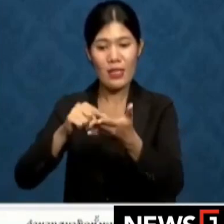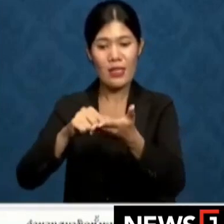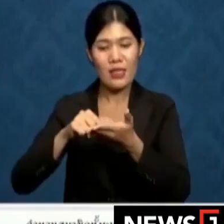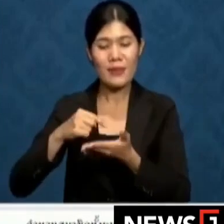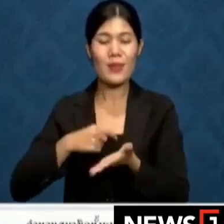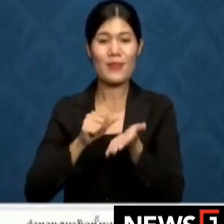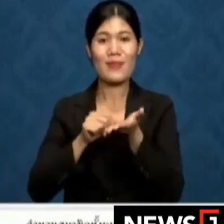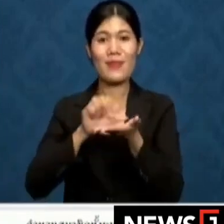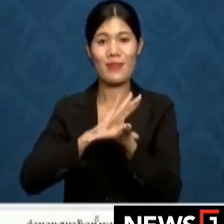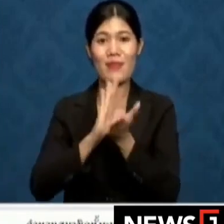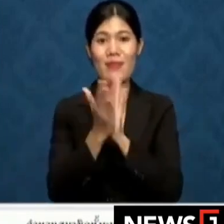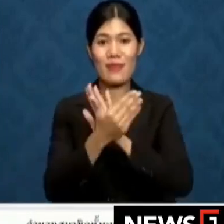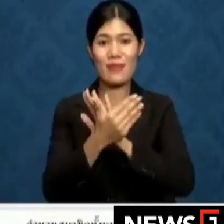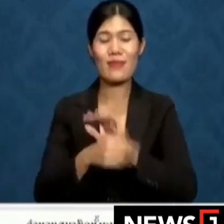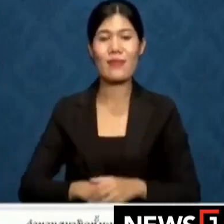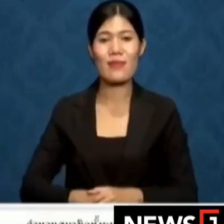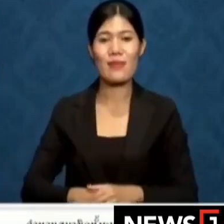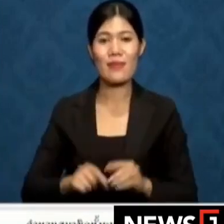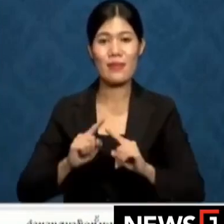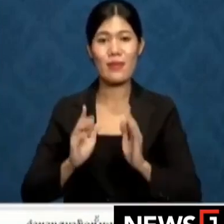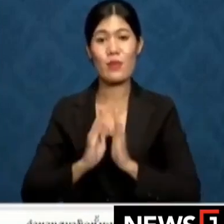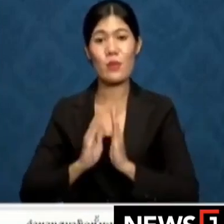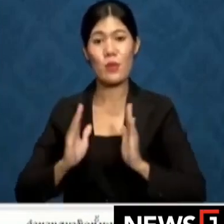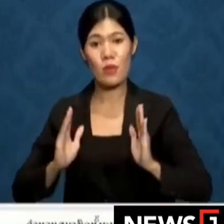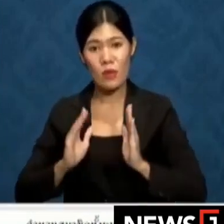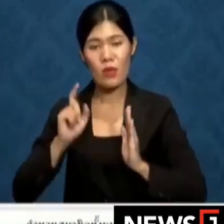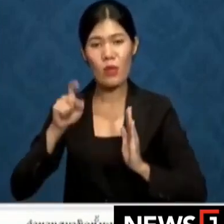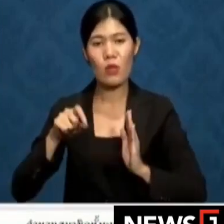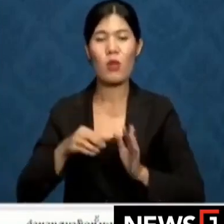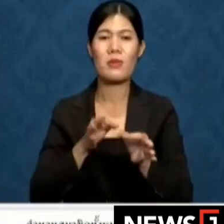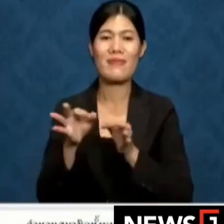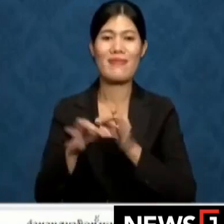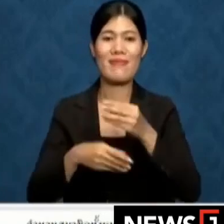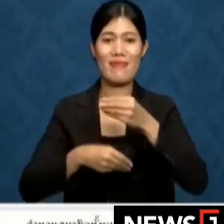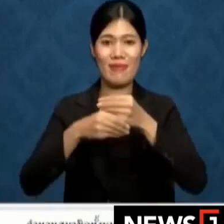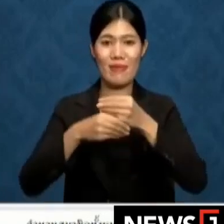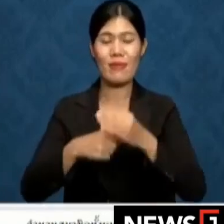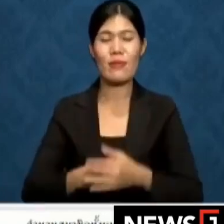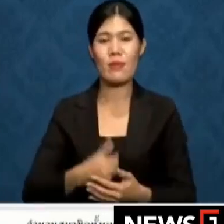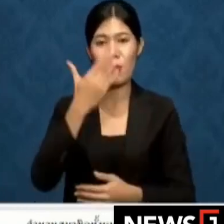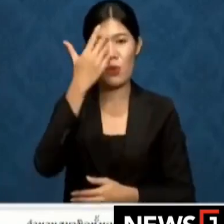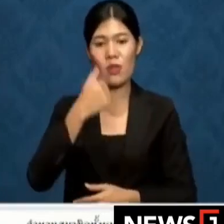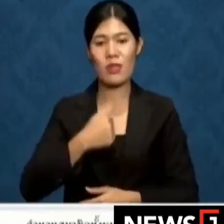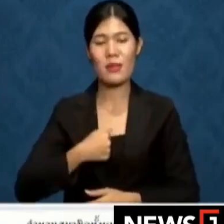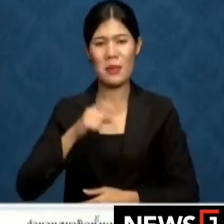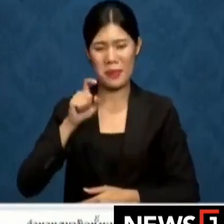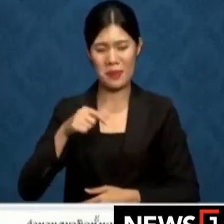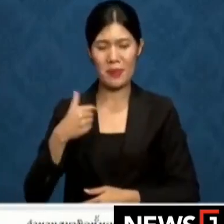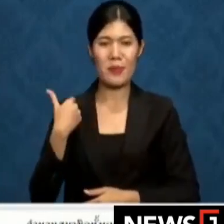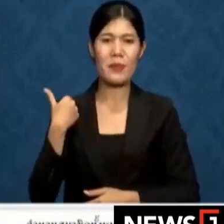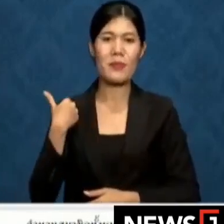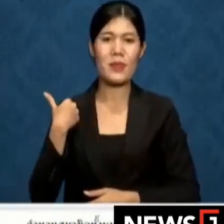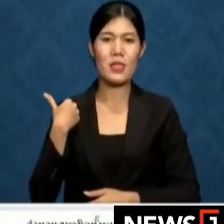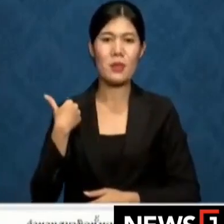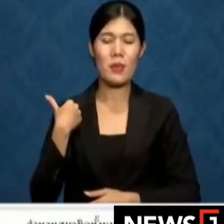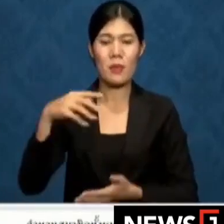คือสิ่งที่ท่านมองข้ามนั่นคือสิ่งที่เรามองขาดแต่นั่นคือสิ่งที่ท่านมองไม่เห็นและนั่นคือสิ่งที่เราพยายามนะฮะ